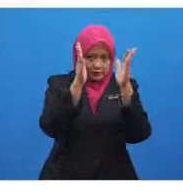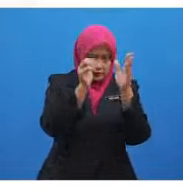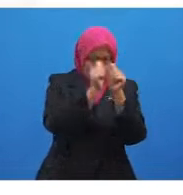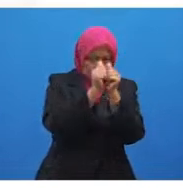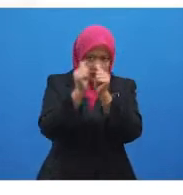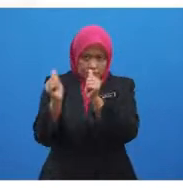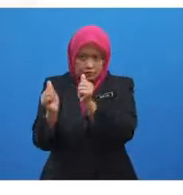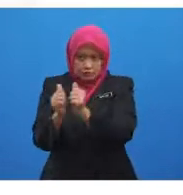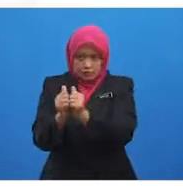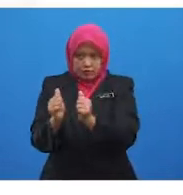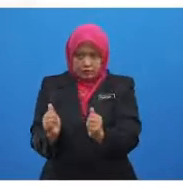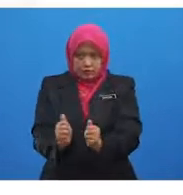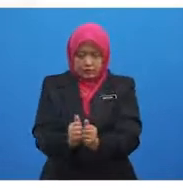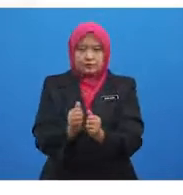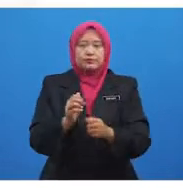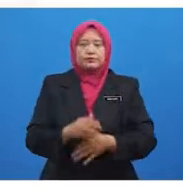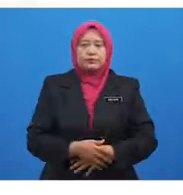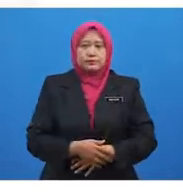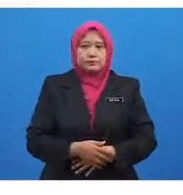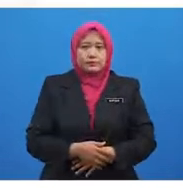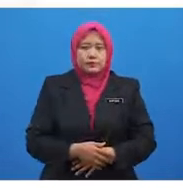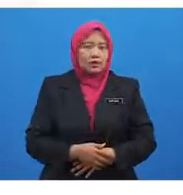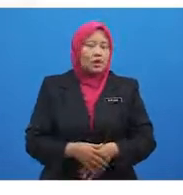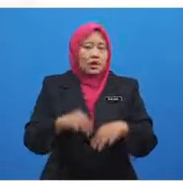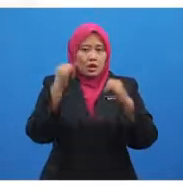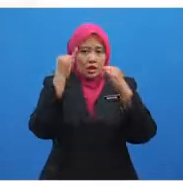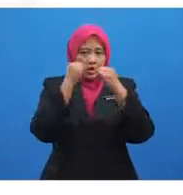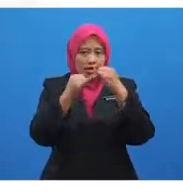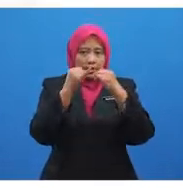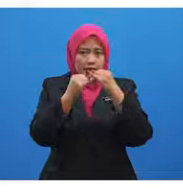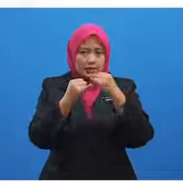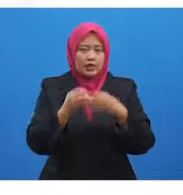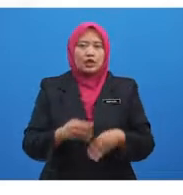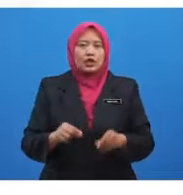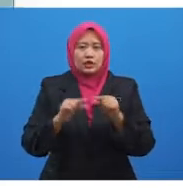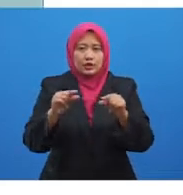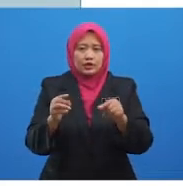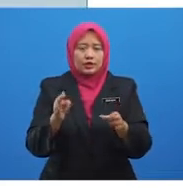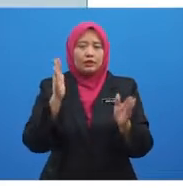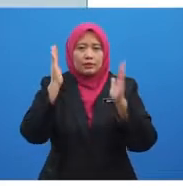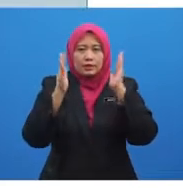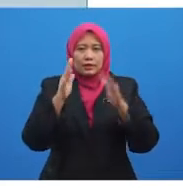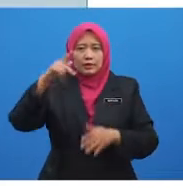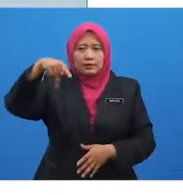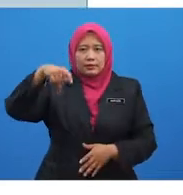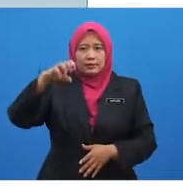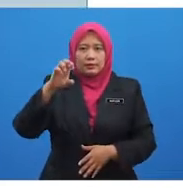dengan anjung tinggi. Akhir sekali, gaya bahasa